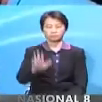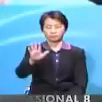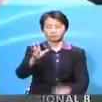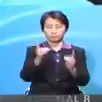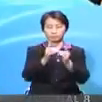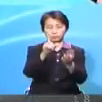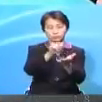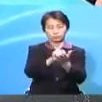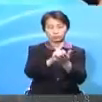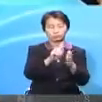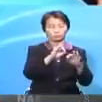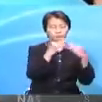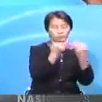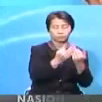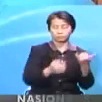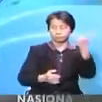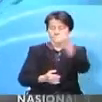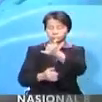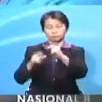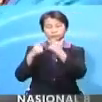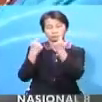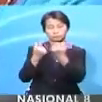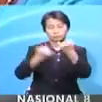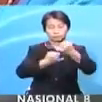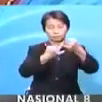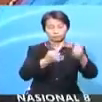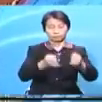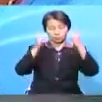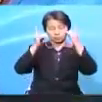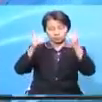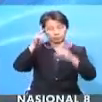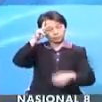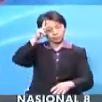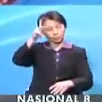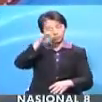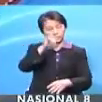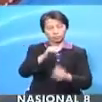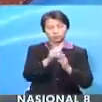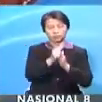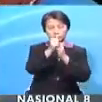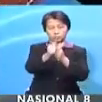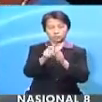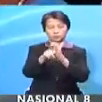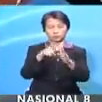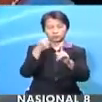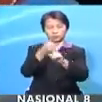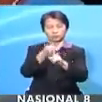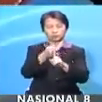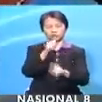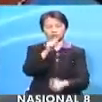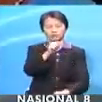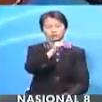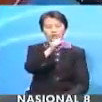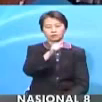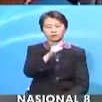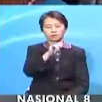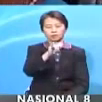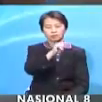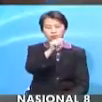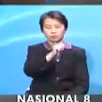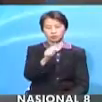ketika keluarganya dikunjungi rombongan jabatan pendidikan Kelantan yang diketuai pengarahnya Abel Aziz Abdullah